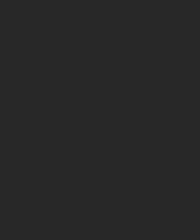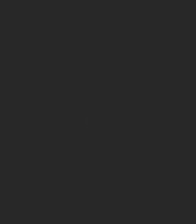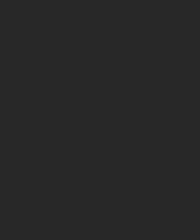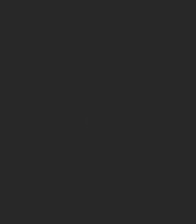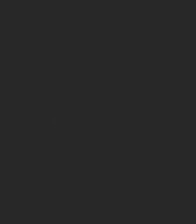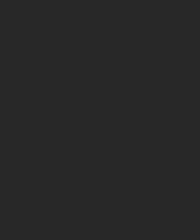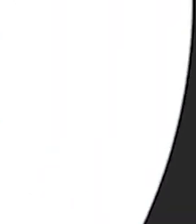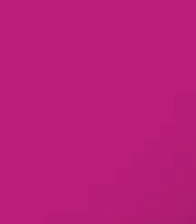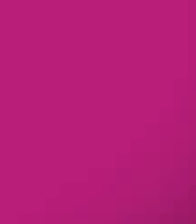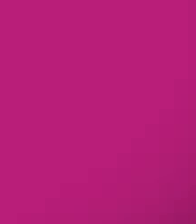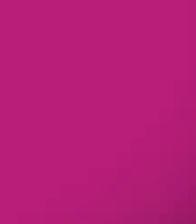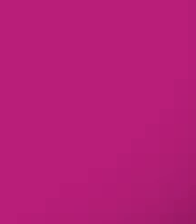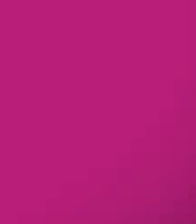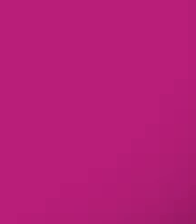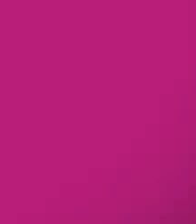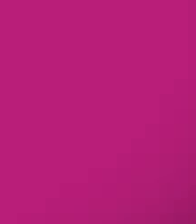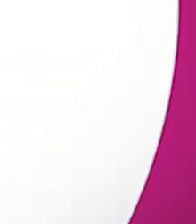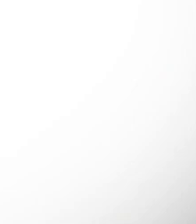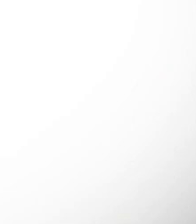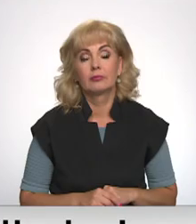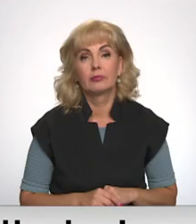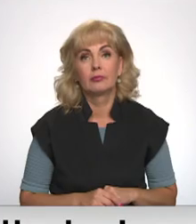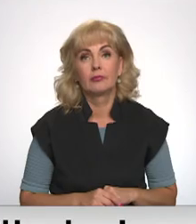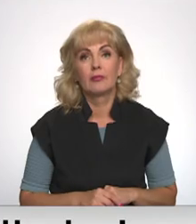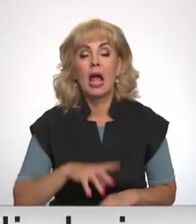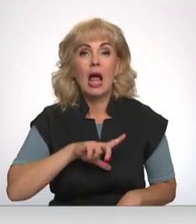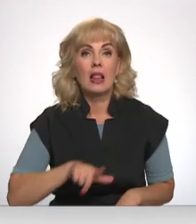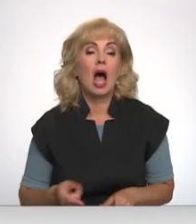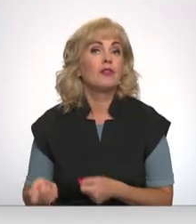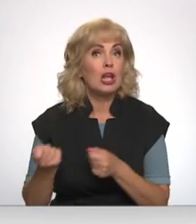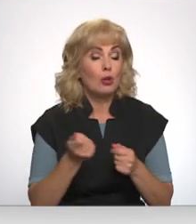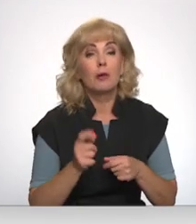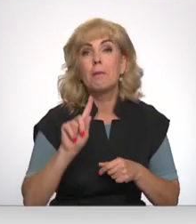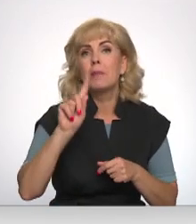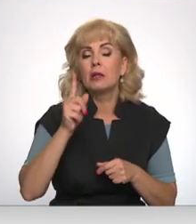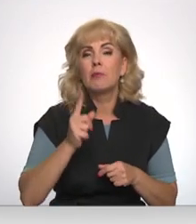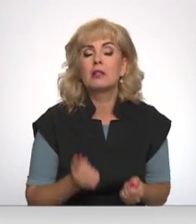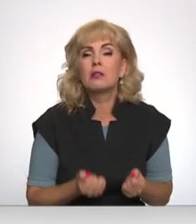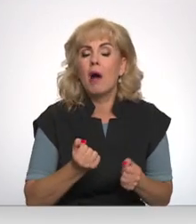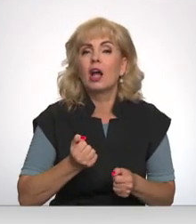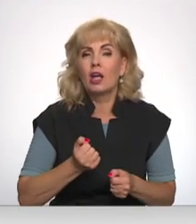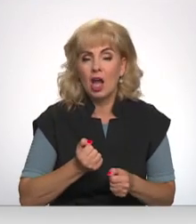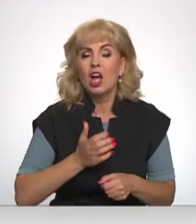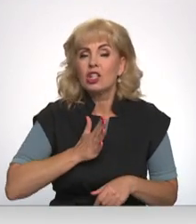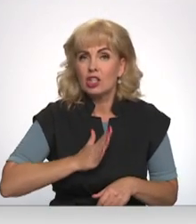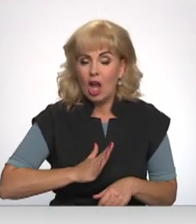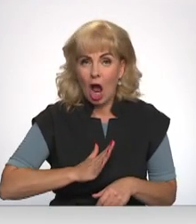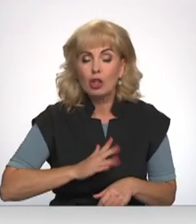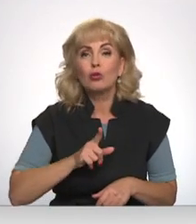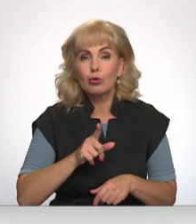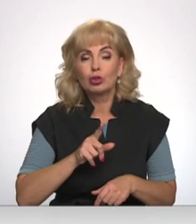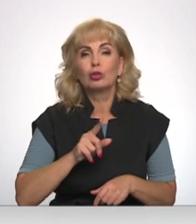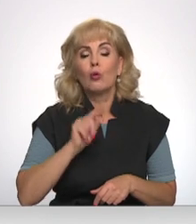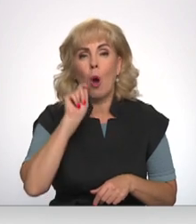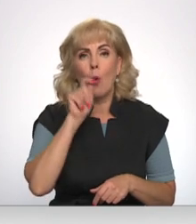Re! Viss ēters ir te! Latvijā nogādāti pirmie smagi cietušie cilvēki no kara Ukrainā. Viņi